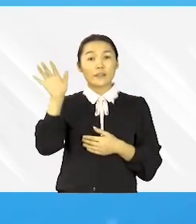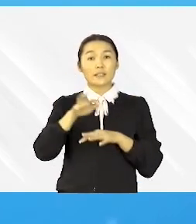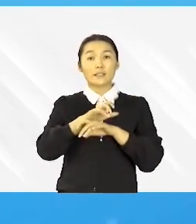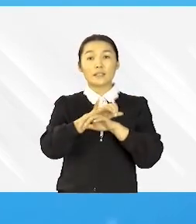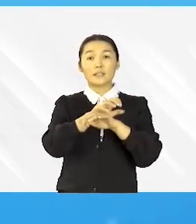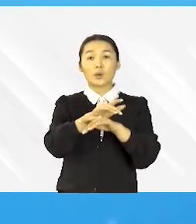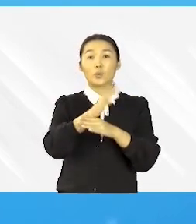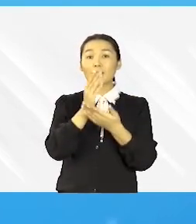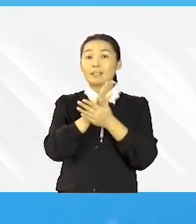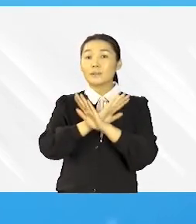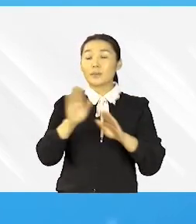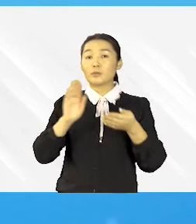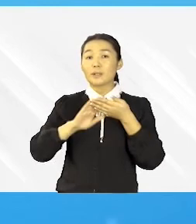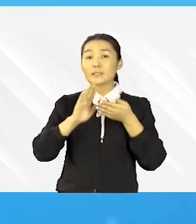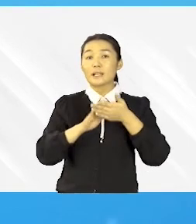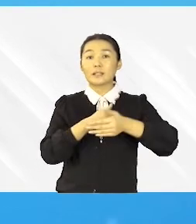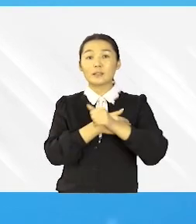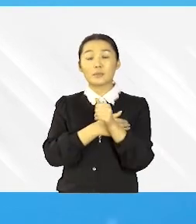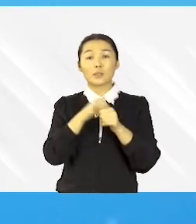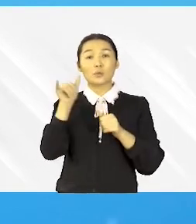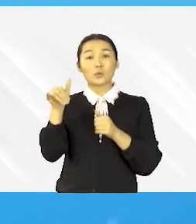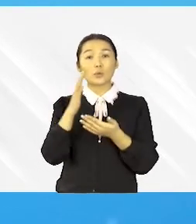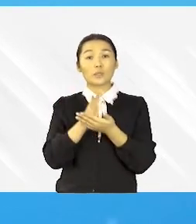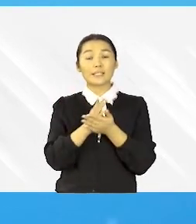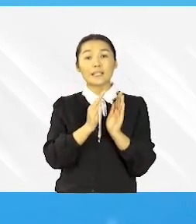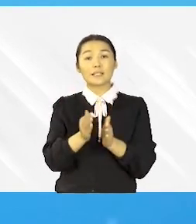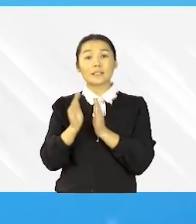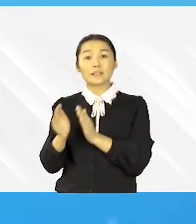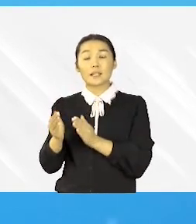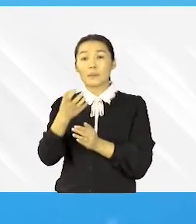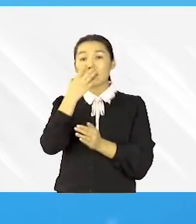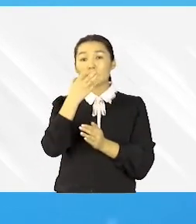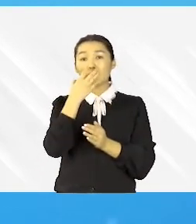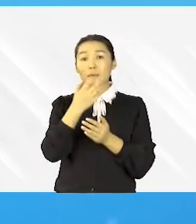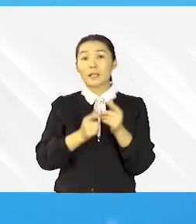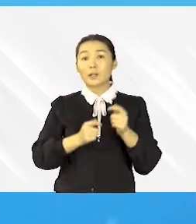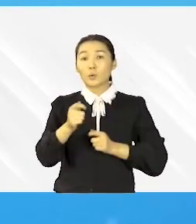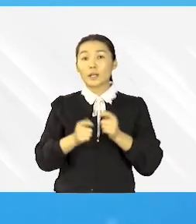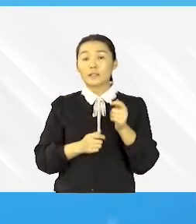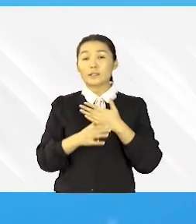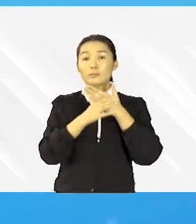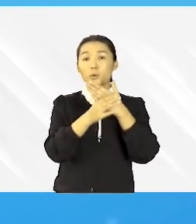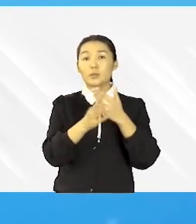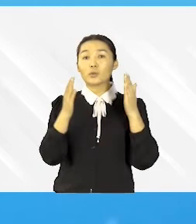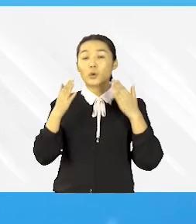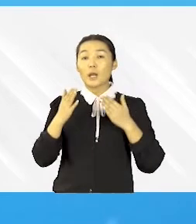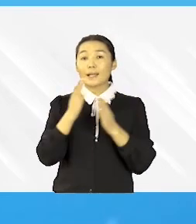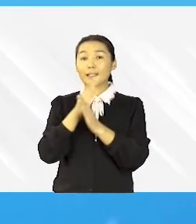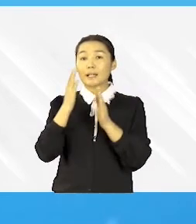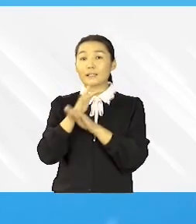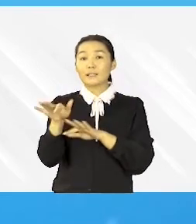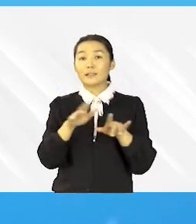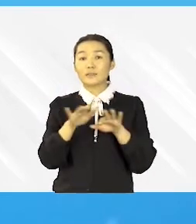имеют постоянной температуры, поэтому у них имеется система теплорегуляции с помощью дыхательных движений. Нервная